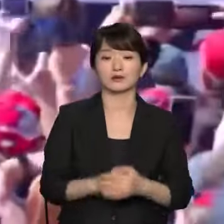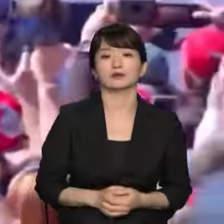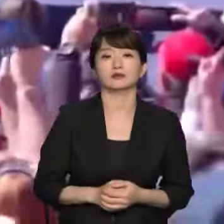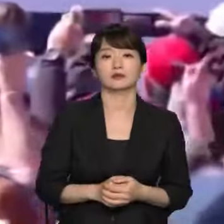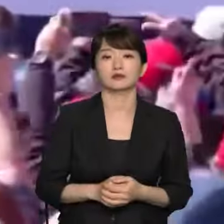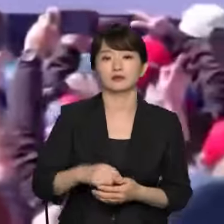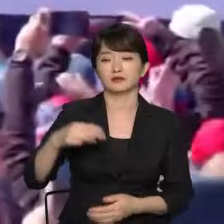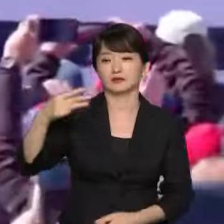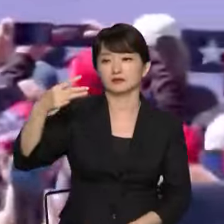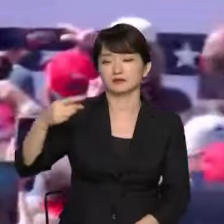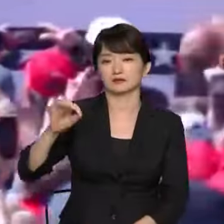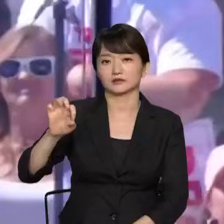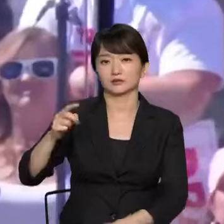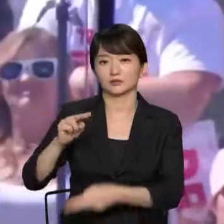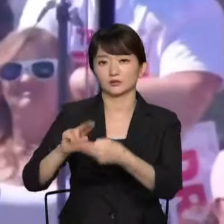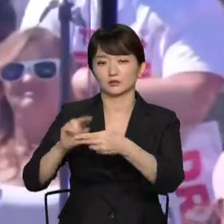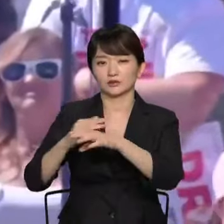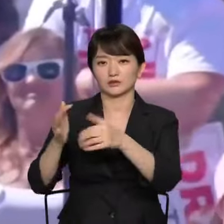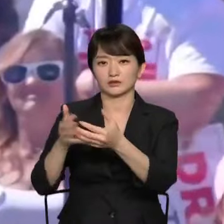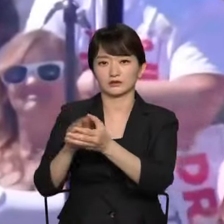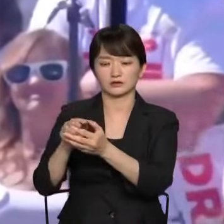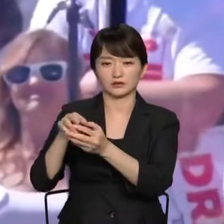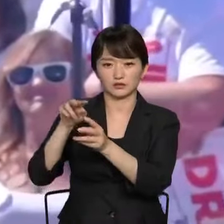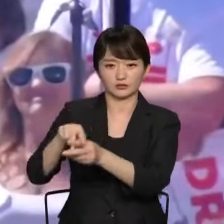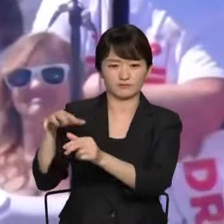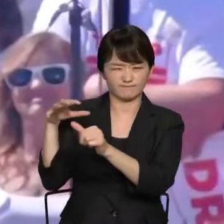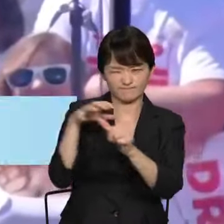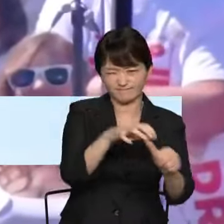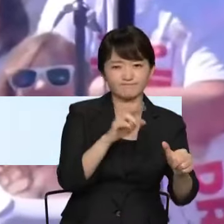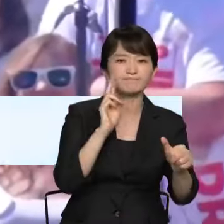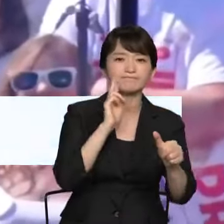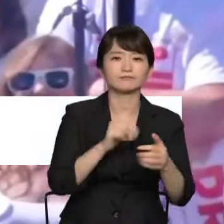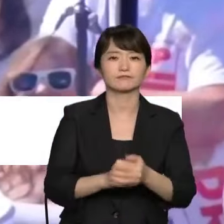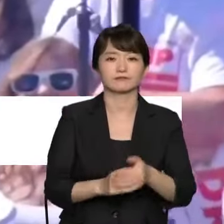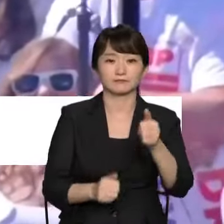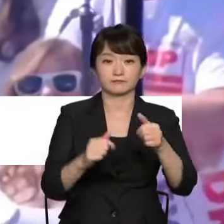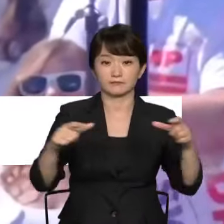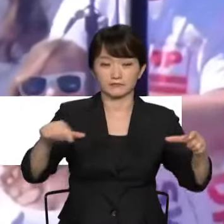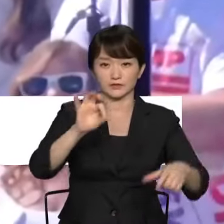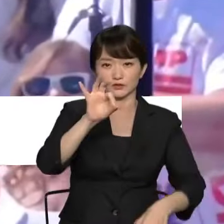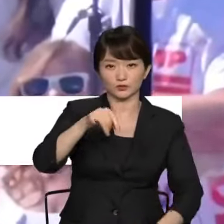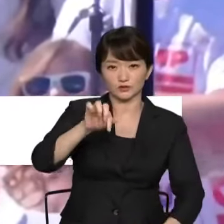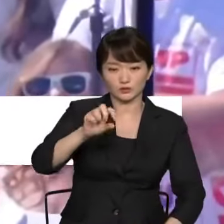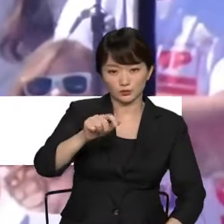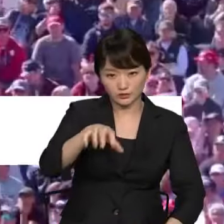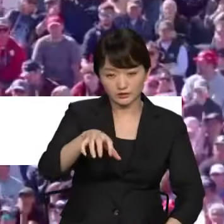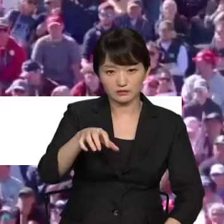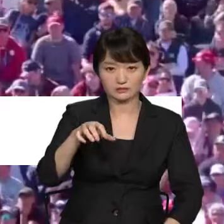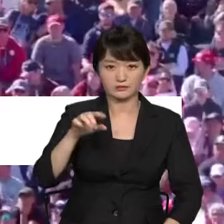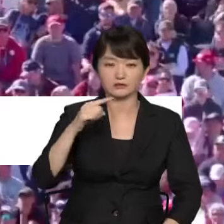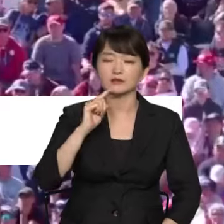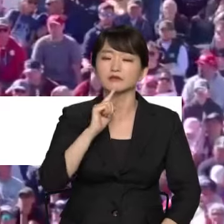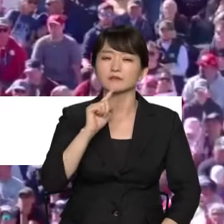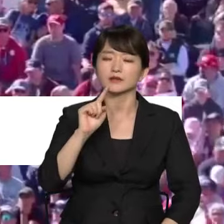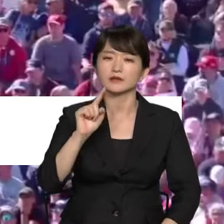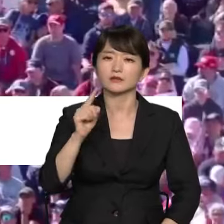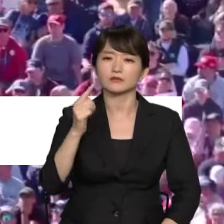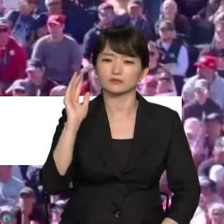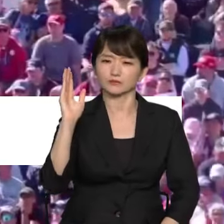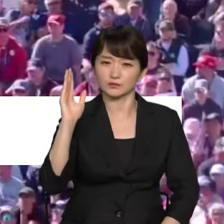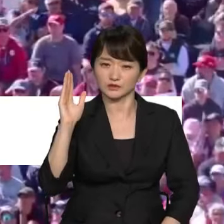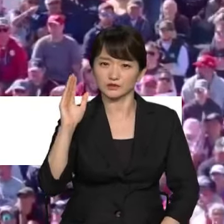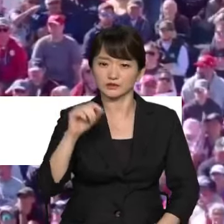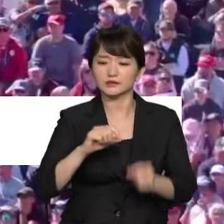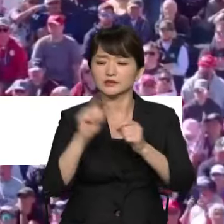강도를 더 높이는 중입니다 경주인 위스콘신에서 약 100분간 연설을 했는데 대부분 미국 우선주의를